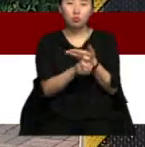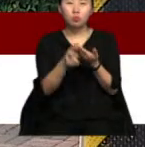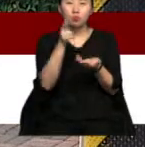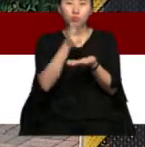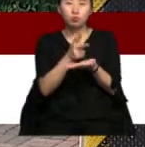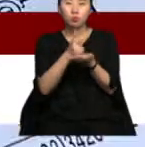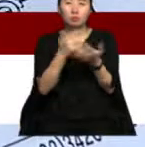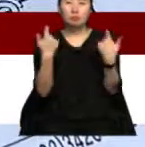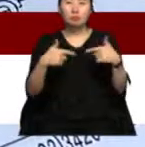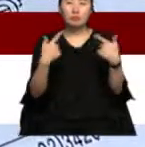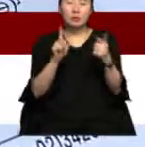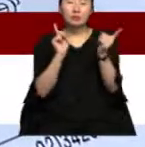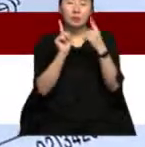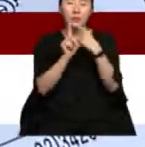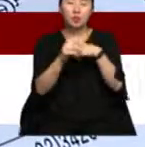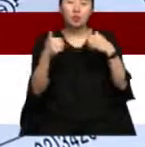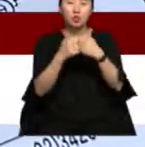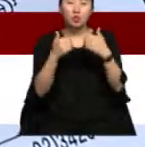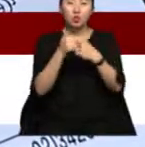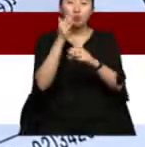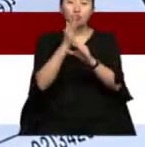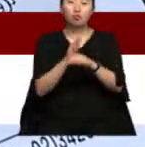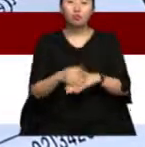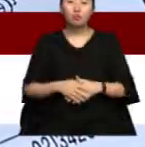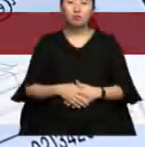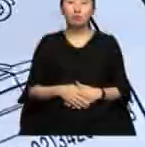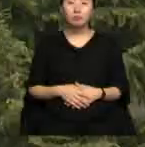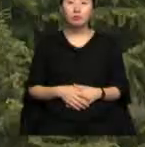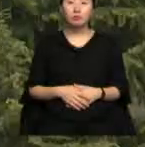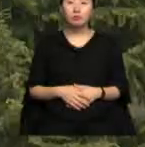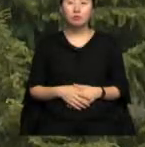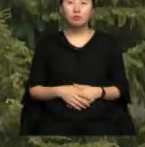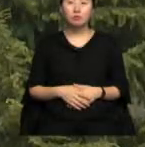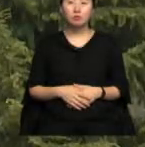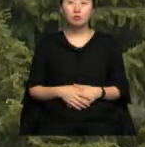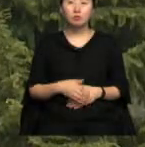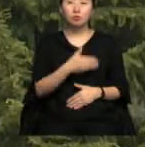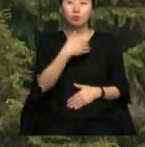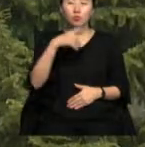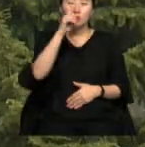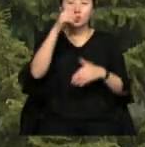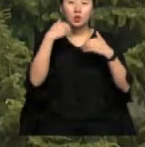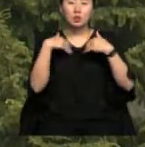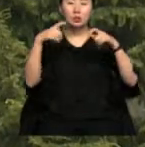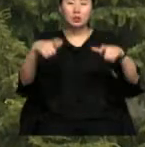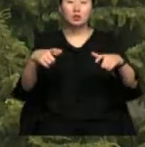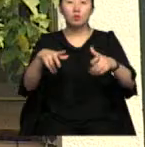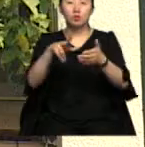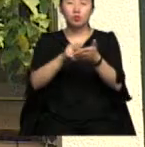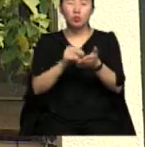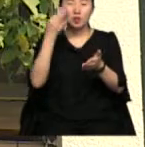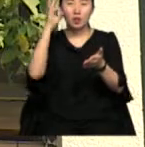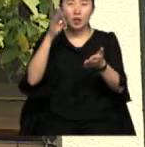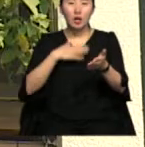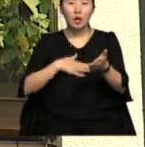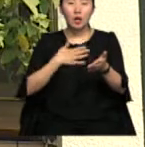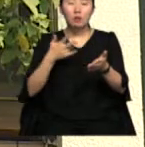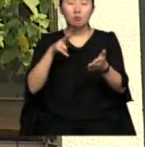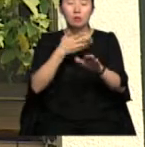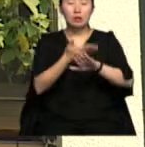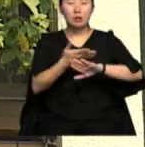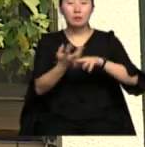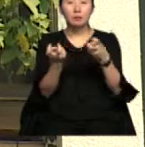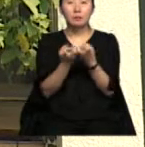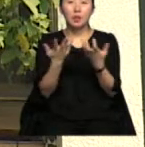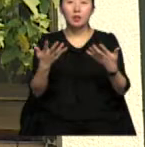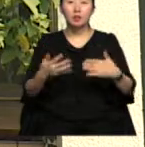하며 매일같이 주차 전쟁을 치르고 있는 실정입니다. 구청도 이 지역 주차난을 인지하고 있지만 뾰족한